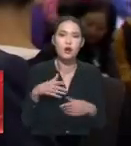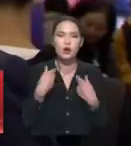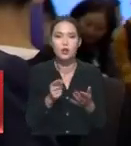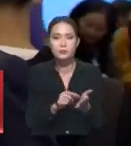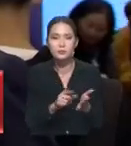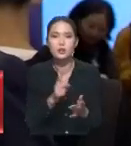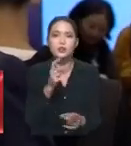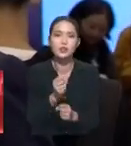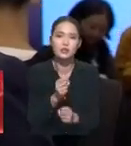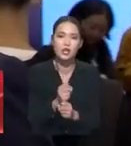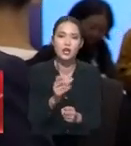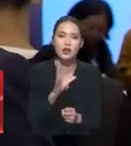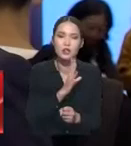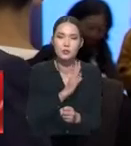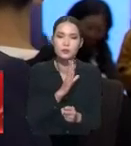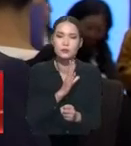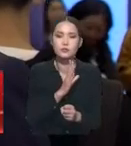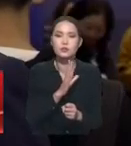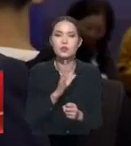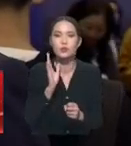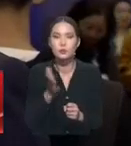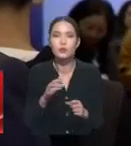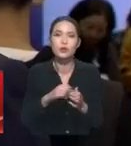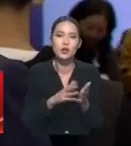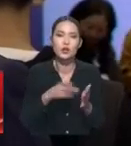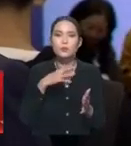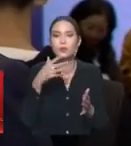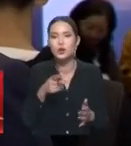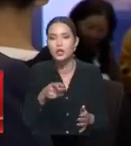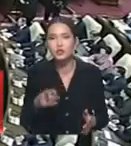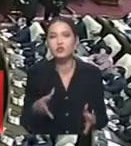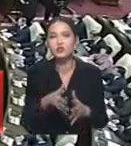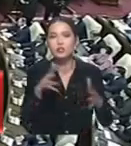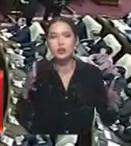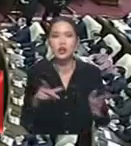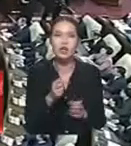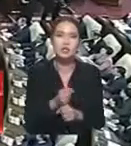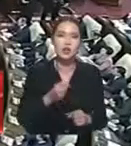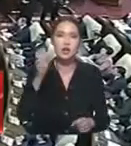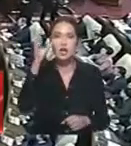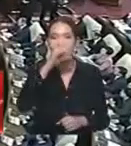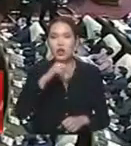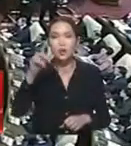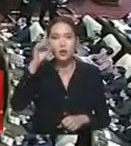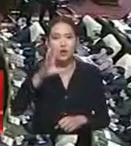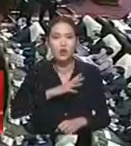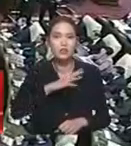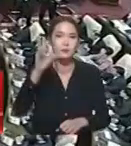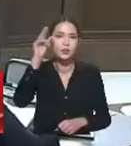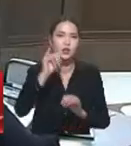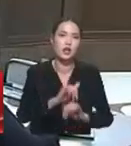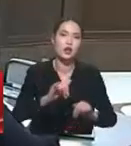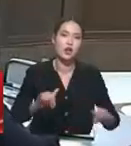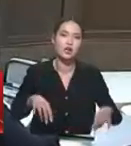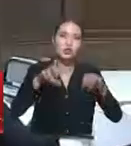программа охватила более 15 тысяч детей за последние 2 года. Это тоже вклад в рейтинг цифрового развития.